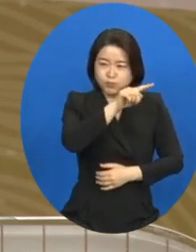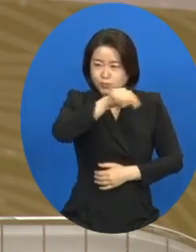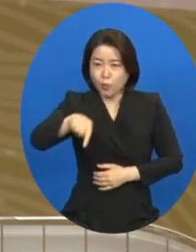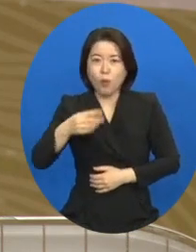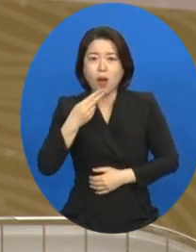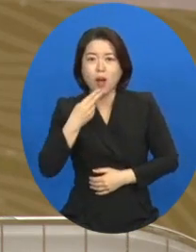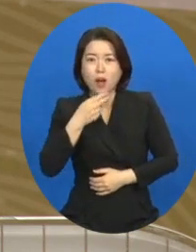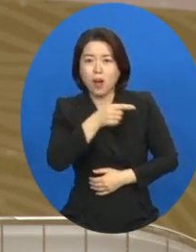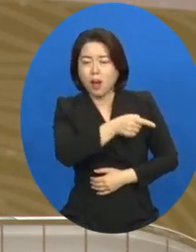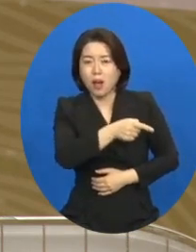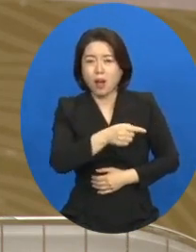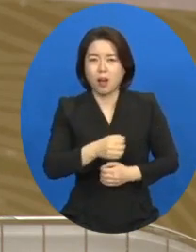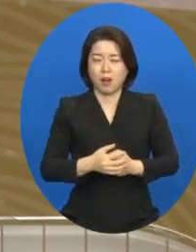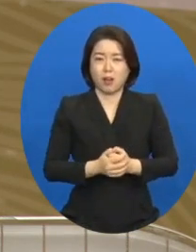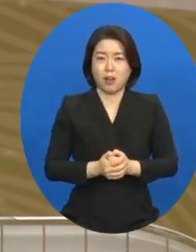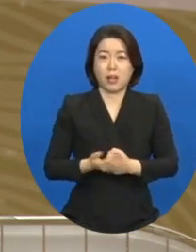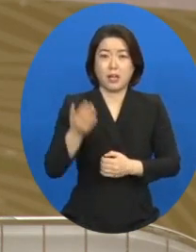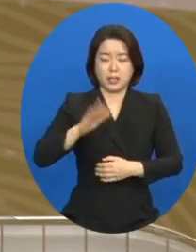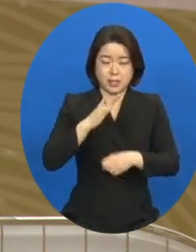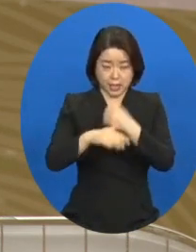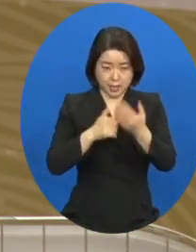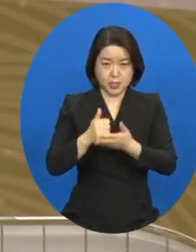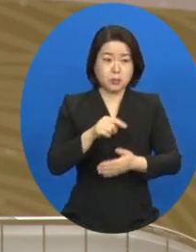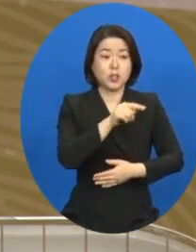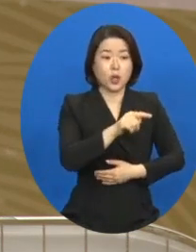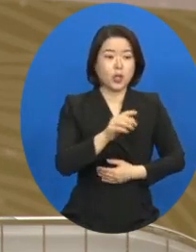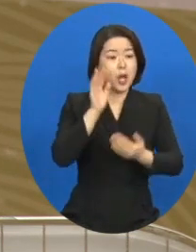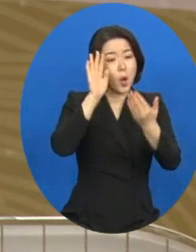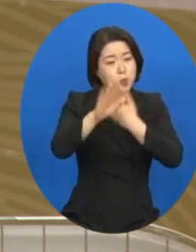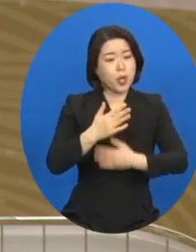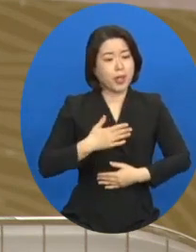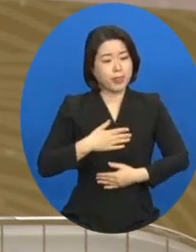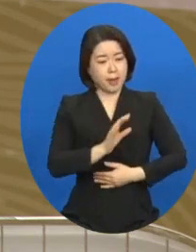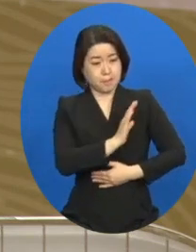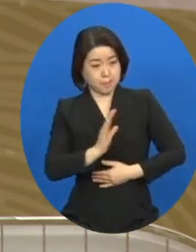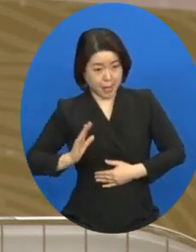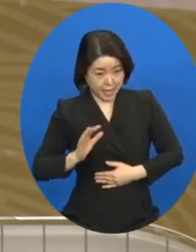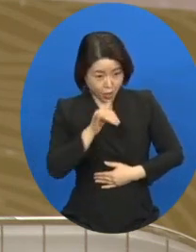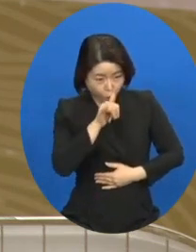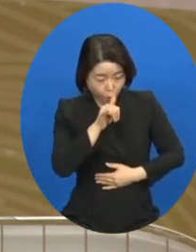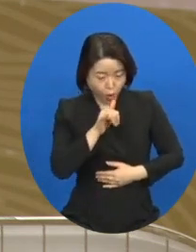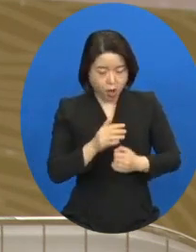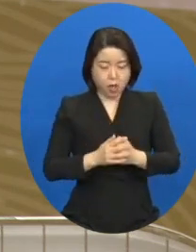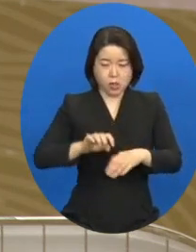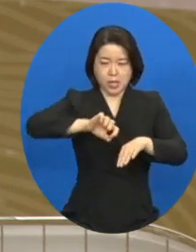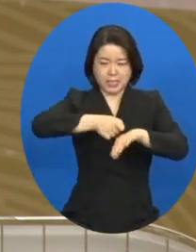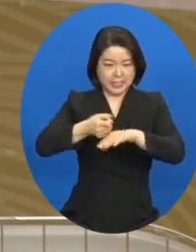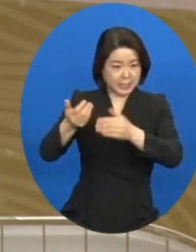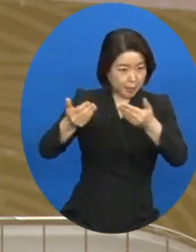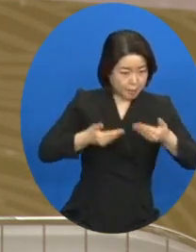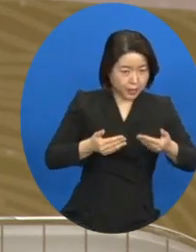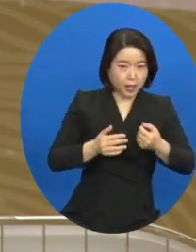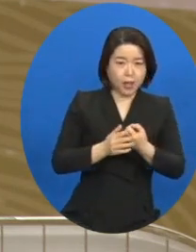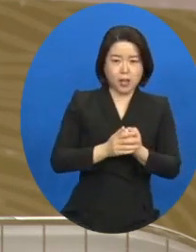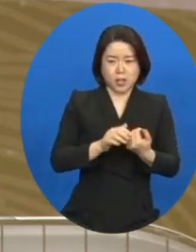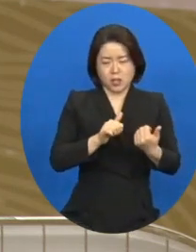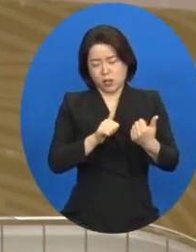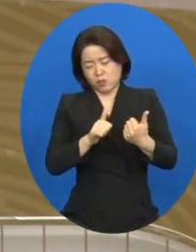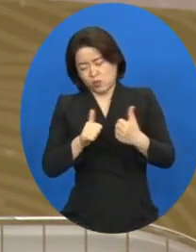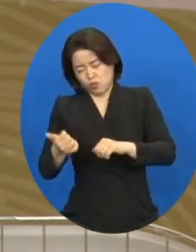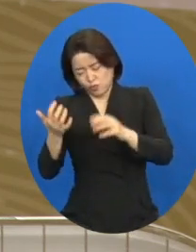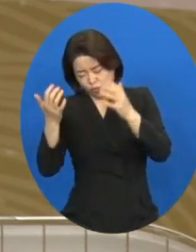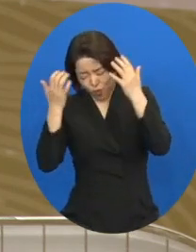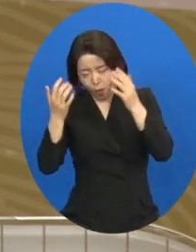그런데 하나님께서 너희들이 나중에 나를 배신하고 그리고 징계를 당하여 죽을 고통을 당할